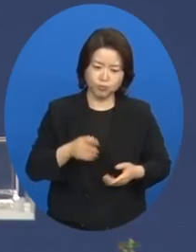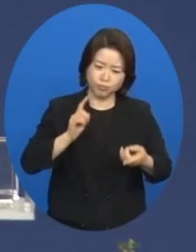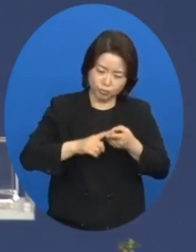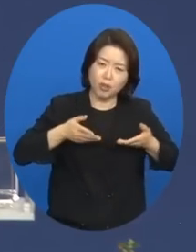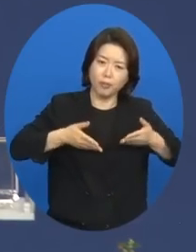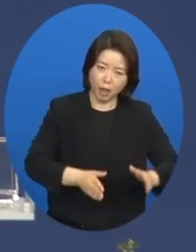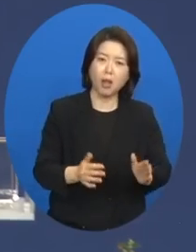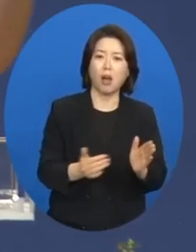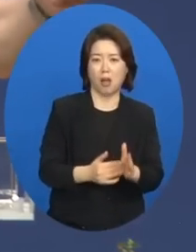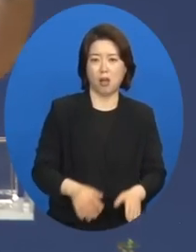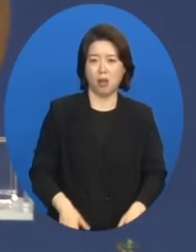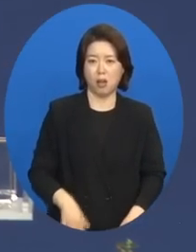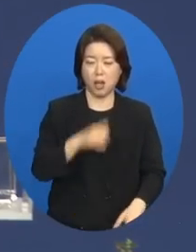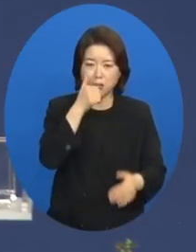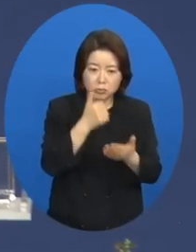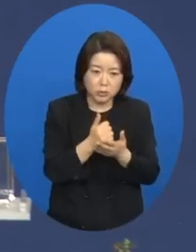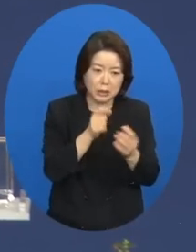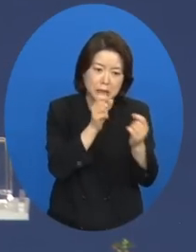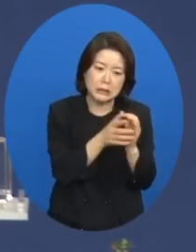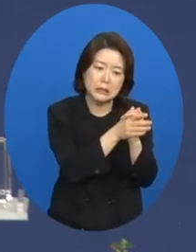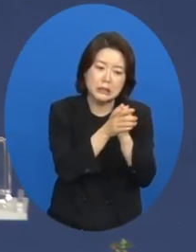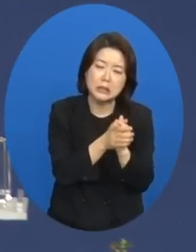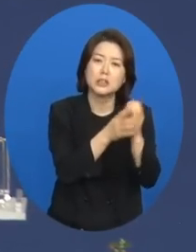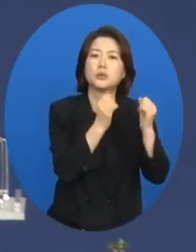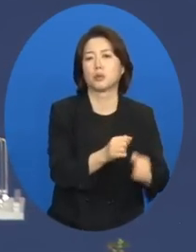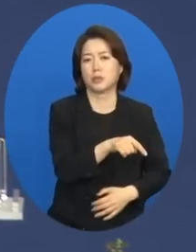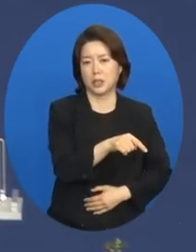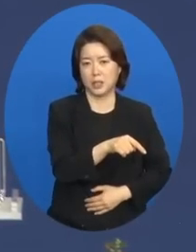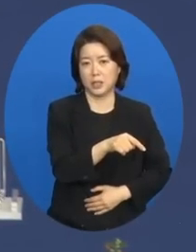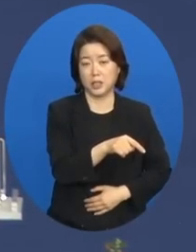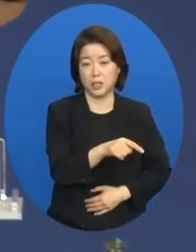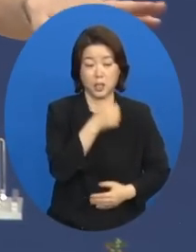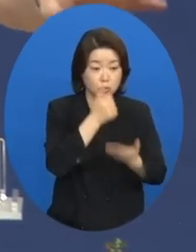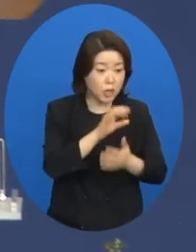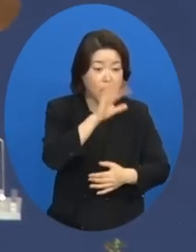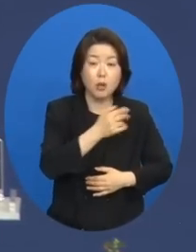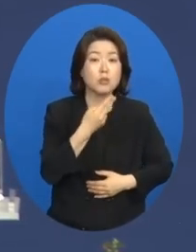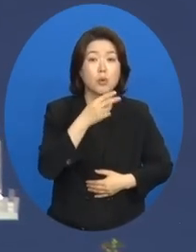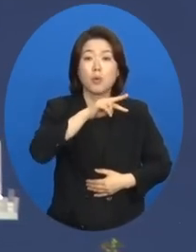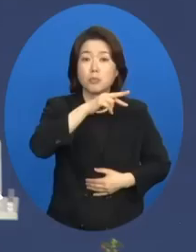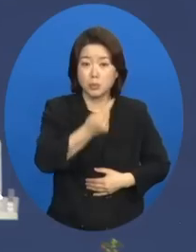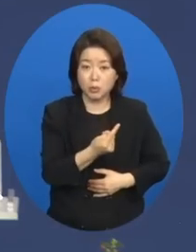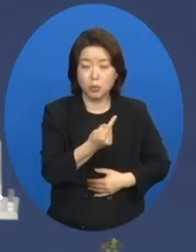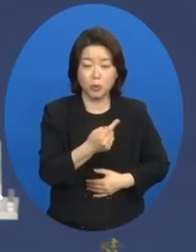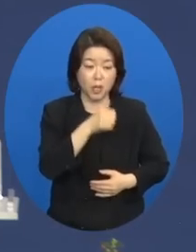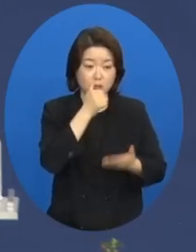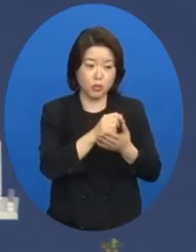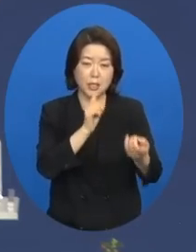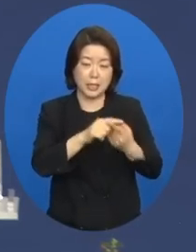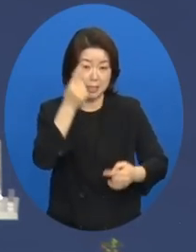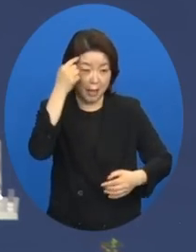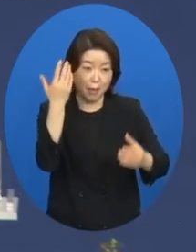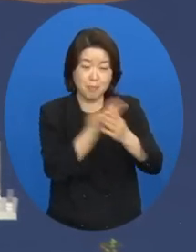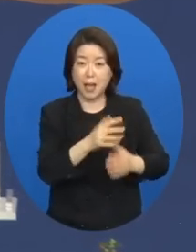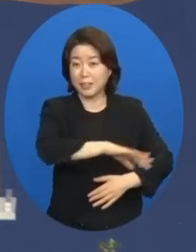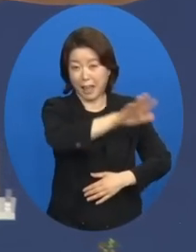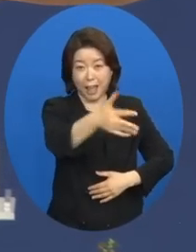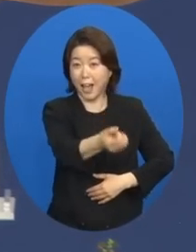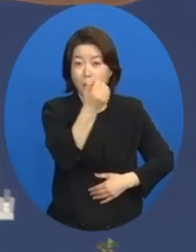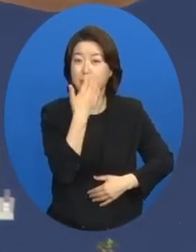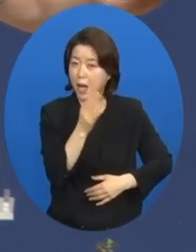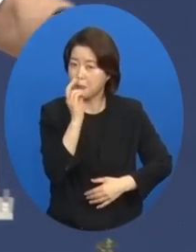태어나가지고 죄의 친화적인 존재로 사니까 죄는 연습 안 해도 전부 죄에 관한 한 박사학위 하나씩 다 갖고